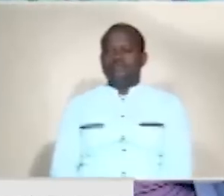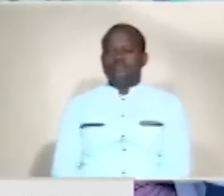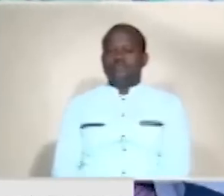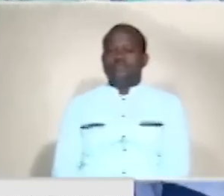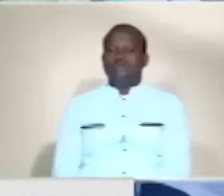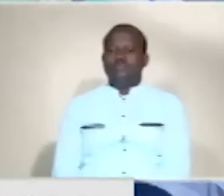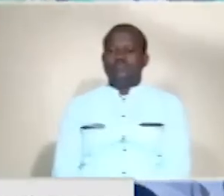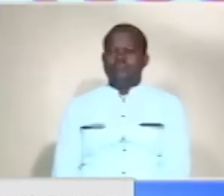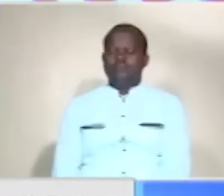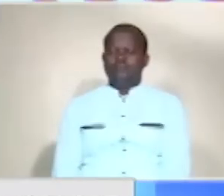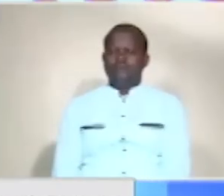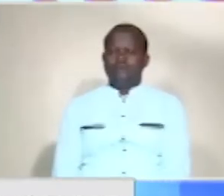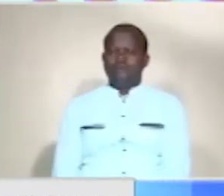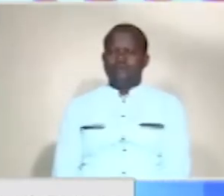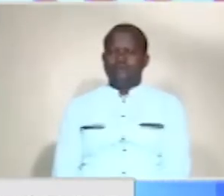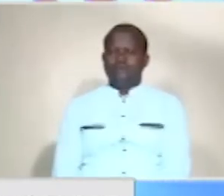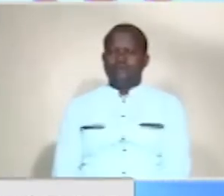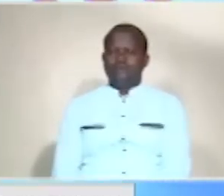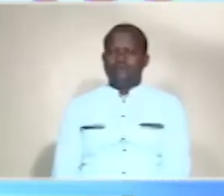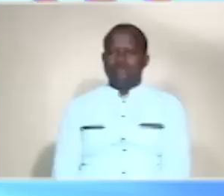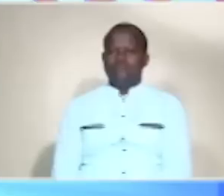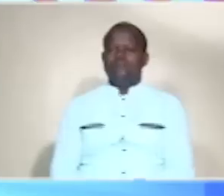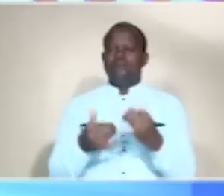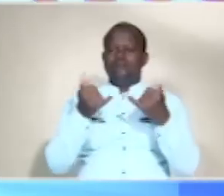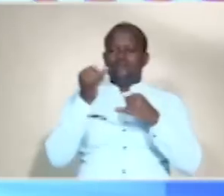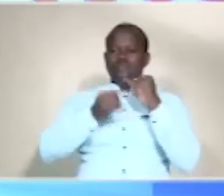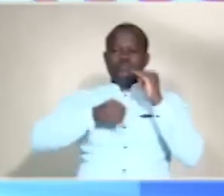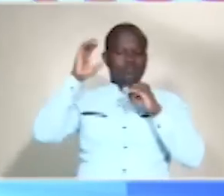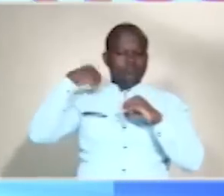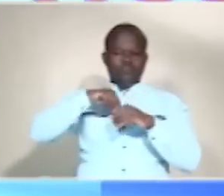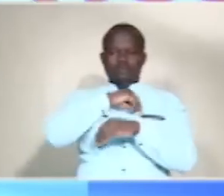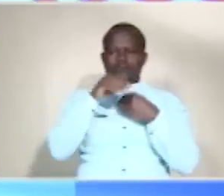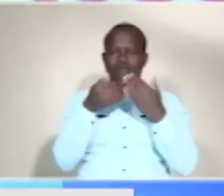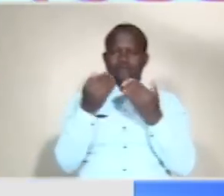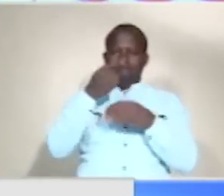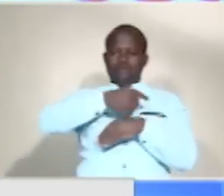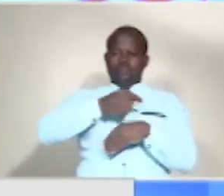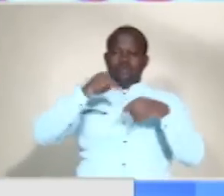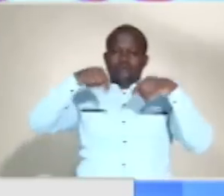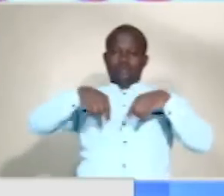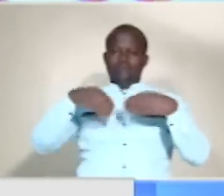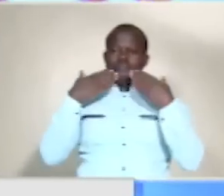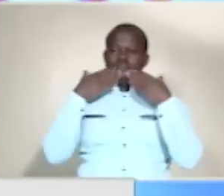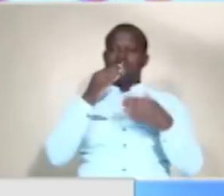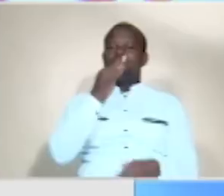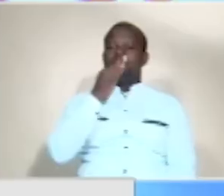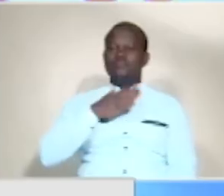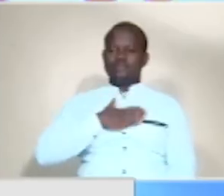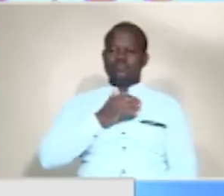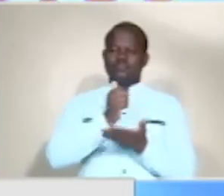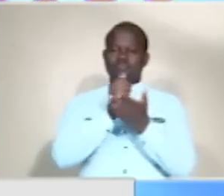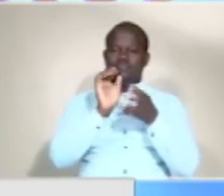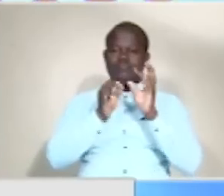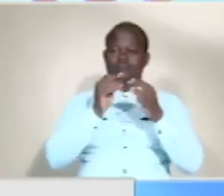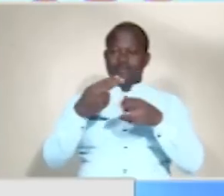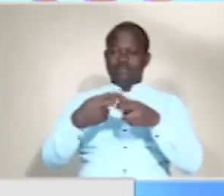i Nyamasheke. Urakoze cyane Teogene twibanire, naha dusoreje amakuru yacu. Reka nshimire Fidele za imbuto mfashe,